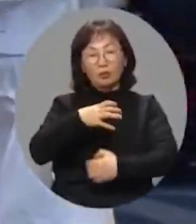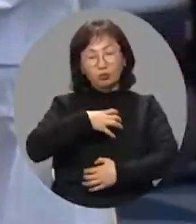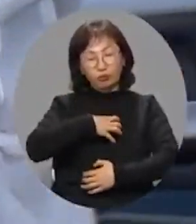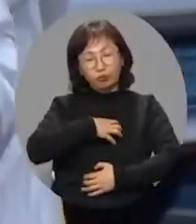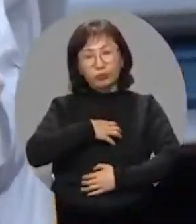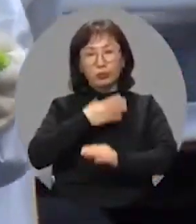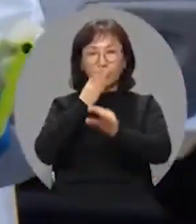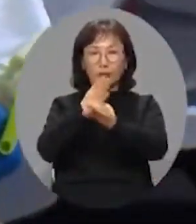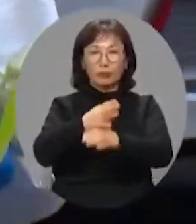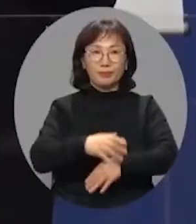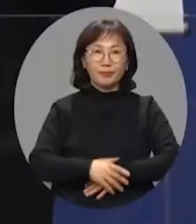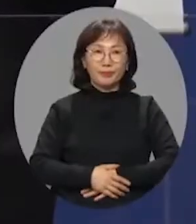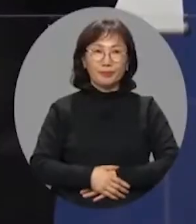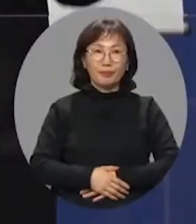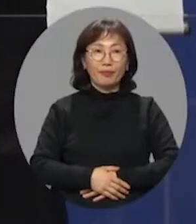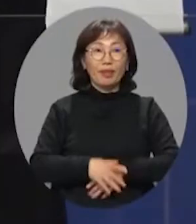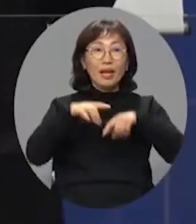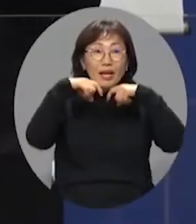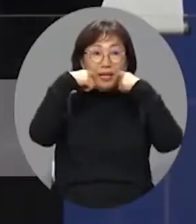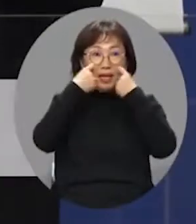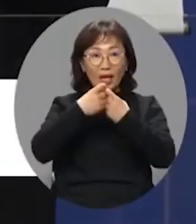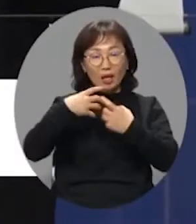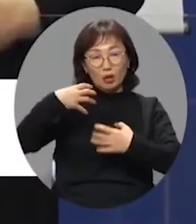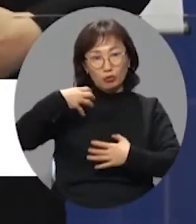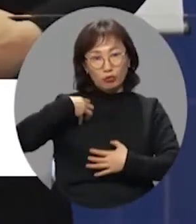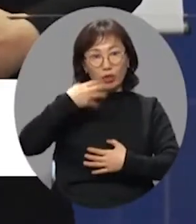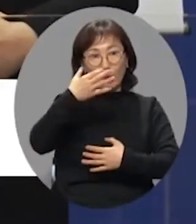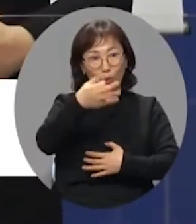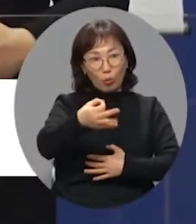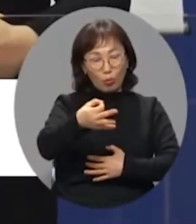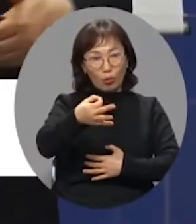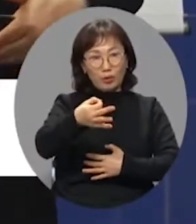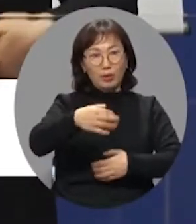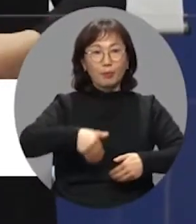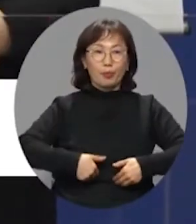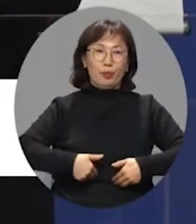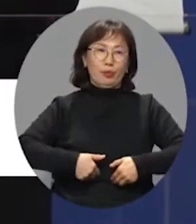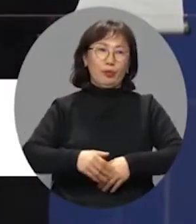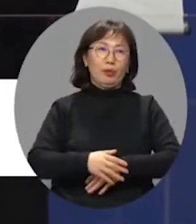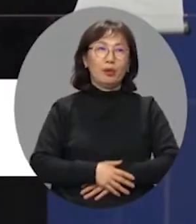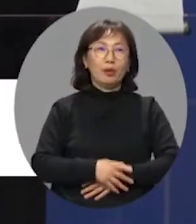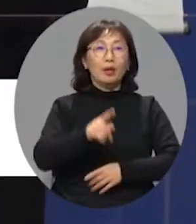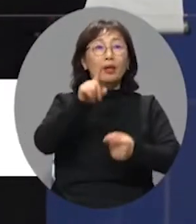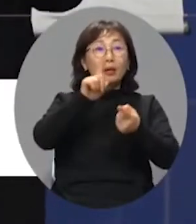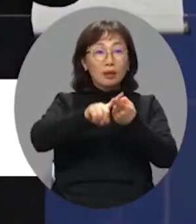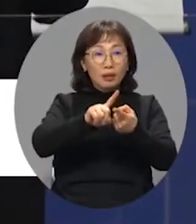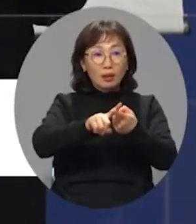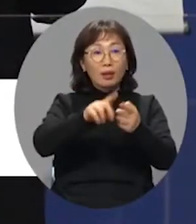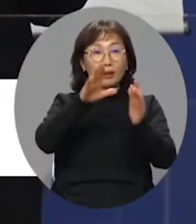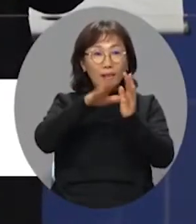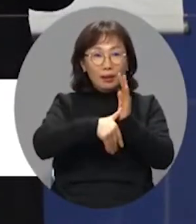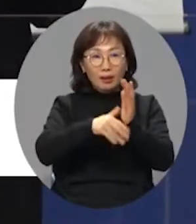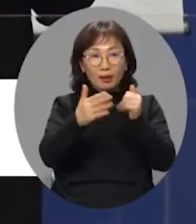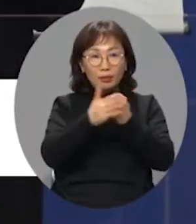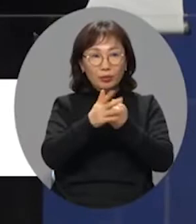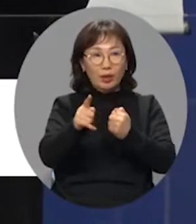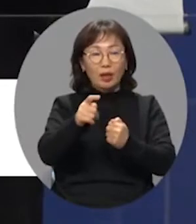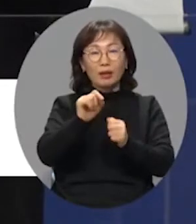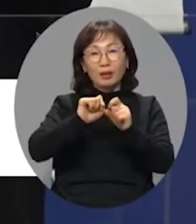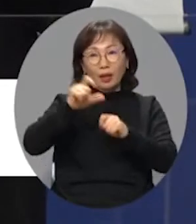나오고 있습니다. 개인의 부담금이 필요로 합니다. 이런 경우 때문에